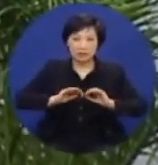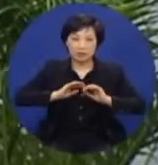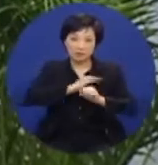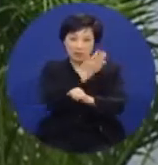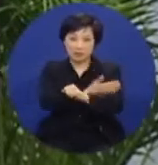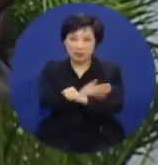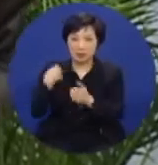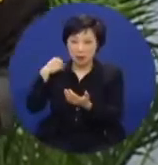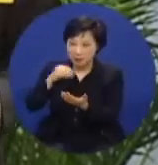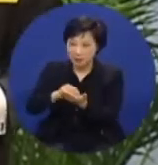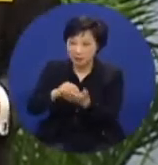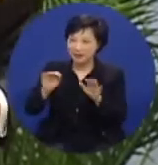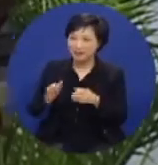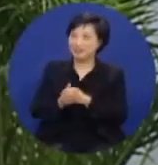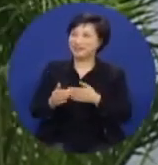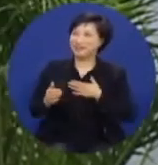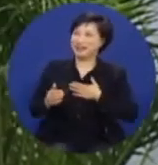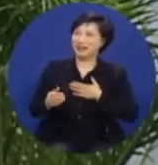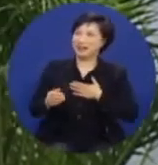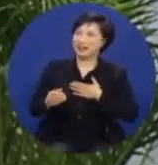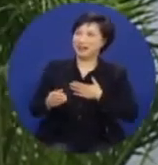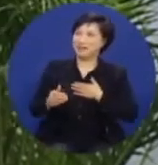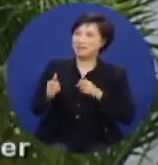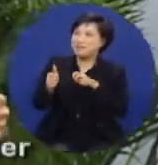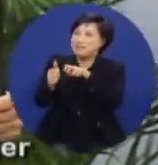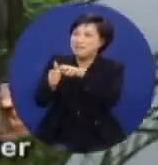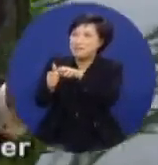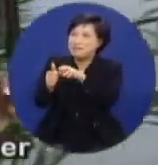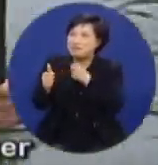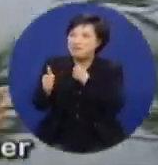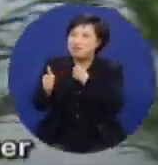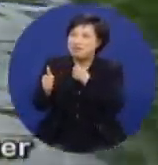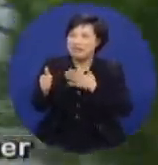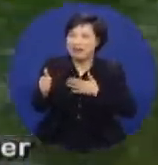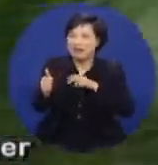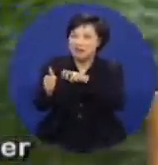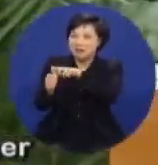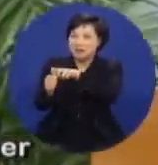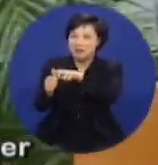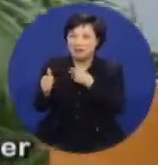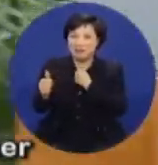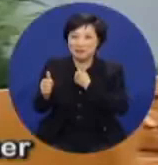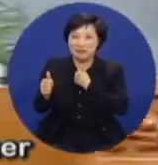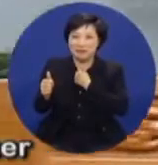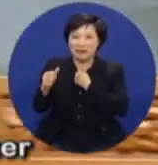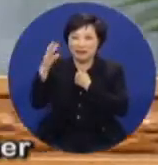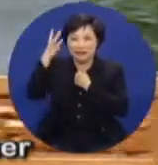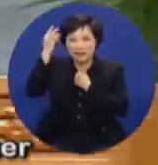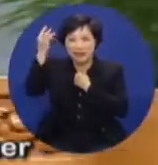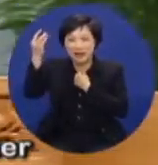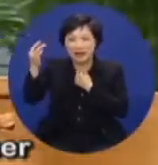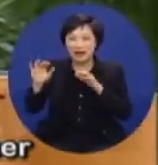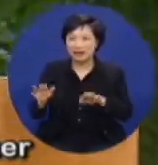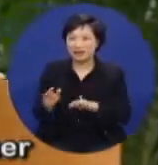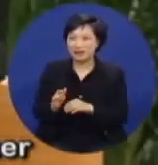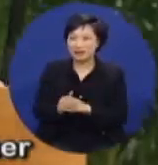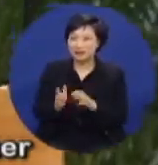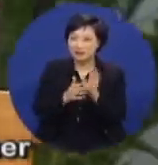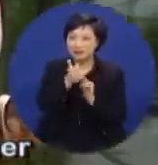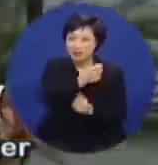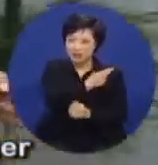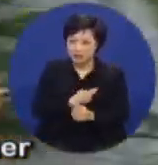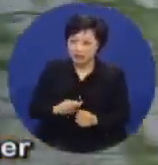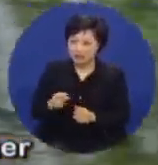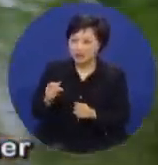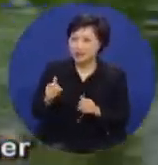꼭 될 때 한 자기 해놓아야 되었다 한겨레 놓아야 돼 왔다 그리고 예수님의 제자들이